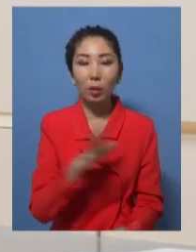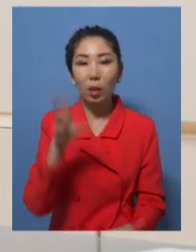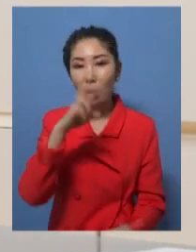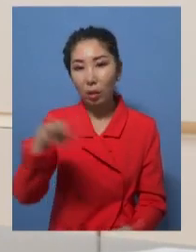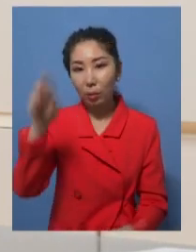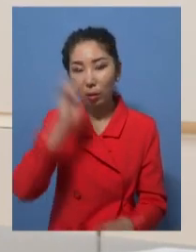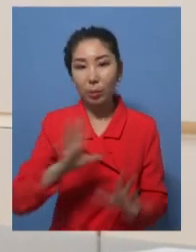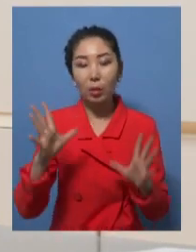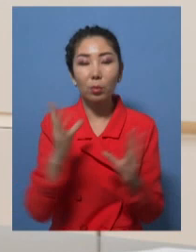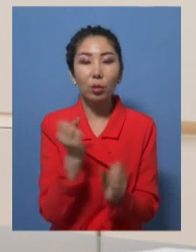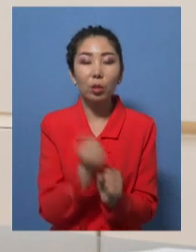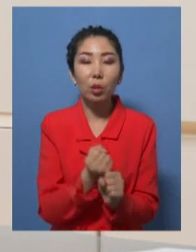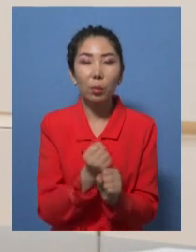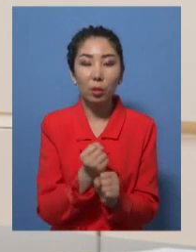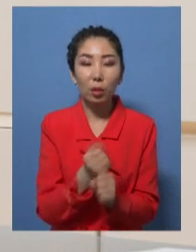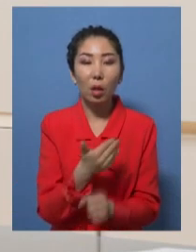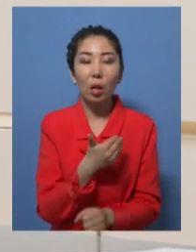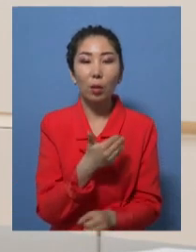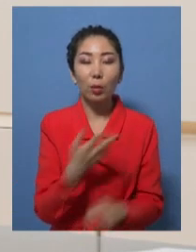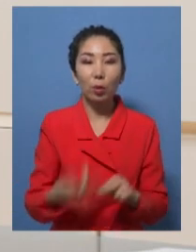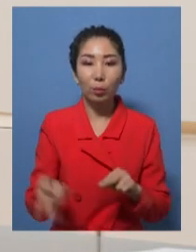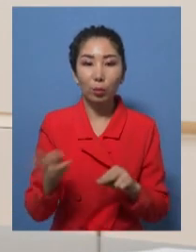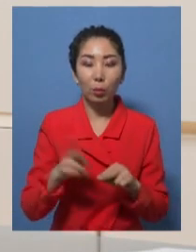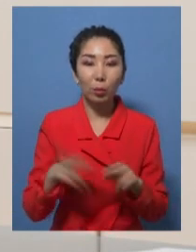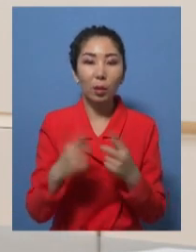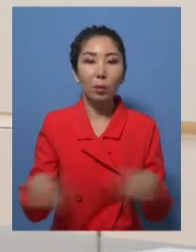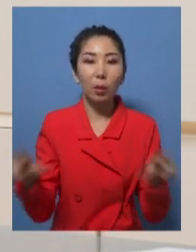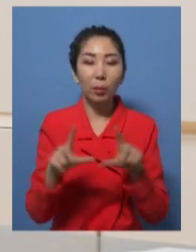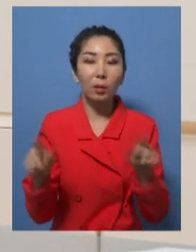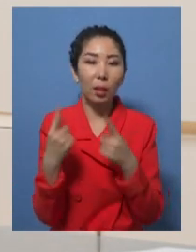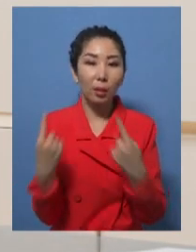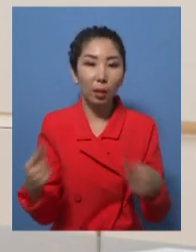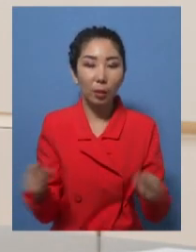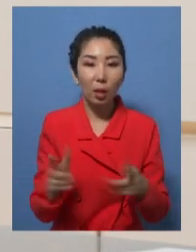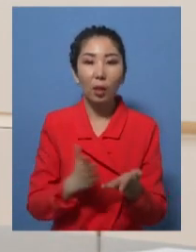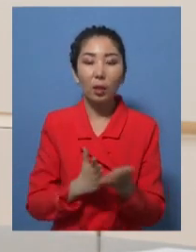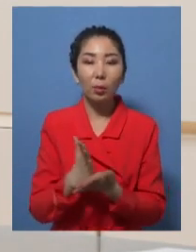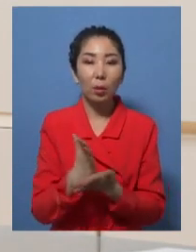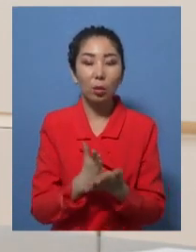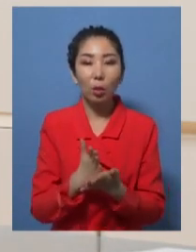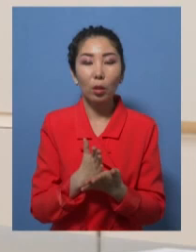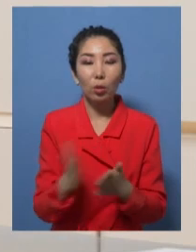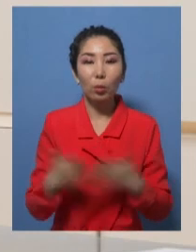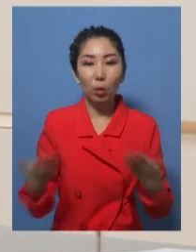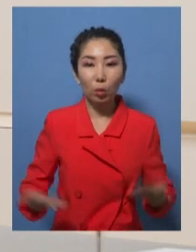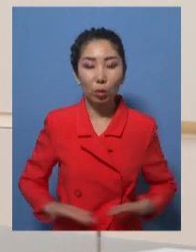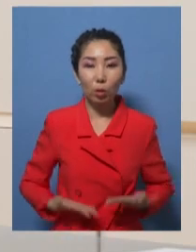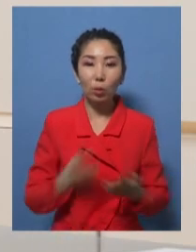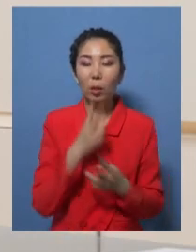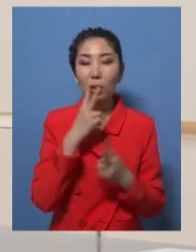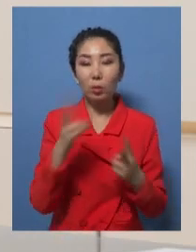бірлесе отырып, біздер не істейміз деген кезде бұл мекеменің басқа да жаңа қызмет түрлерін, тұрмыстық қызметті көрсетуге,